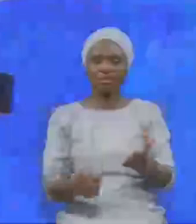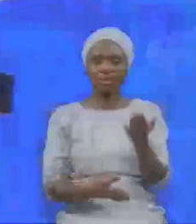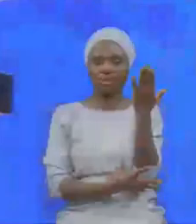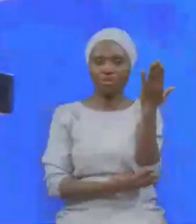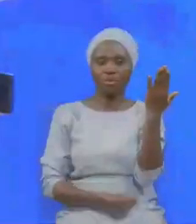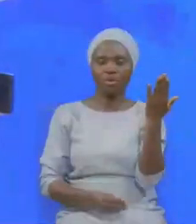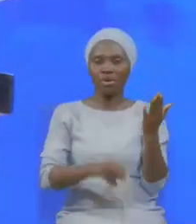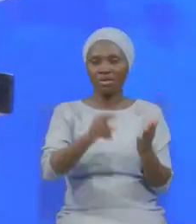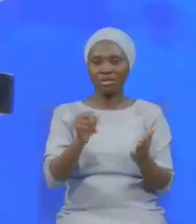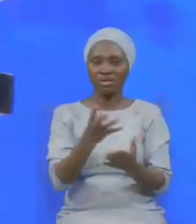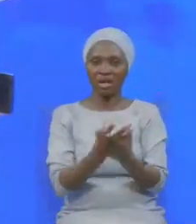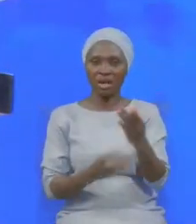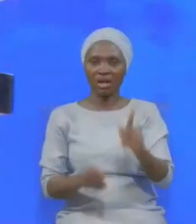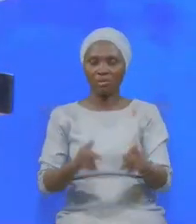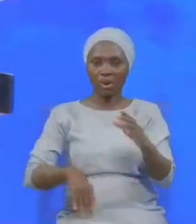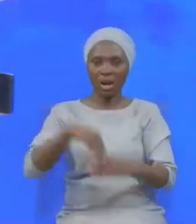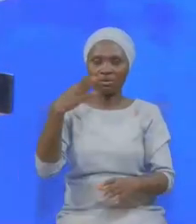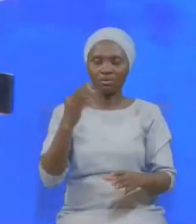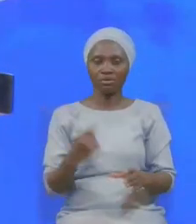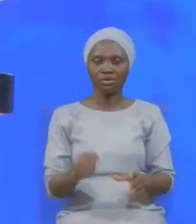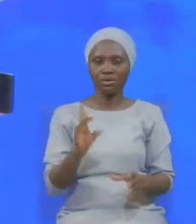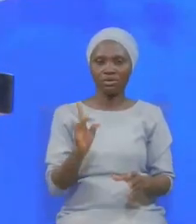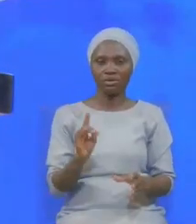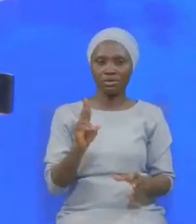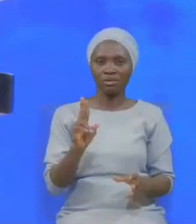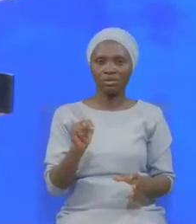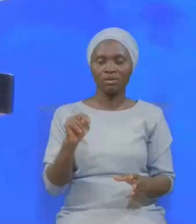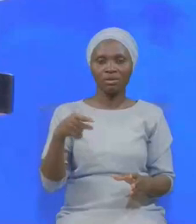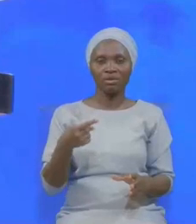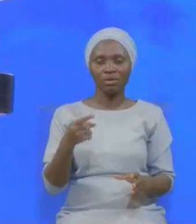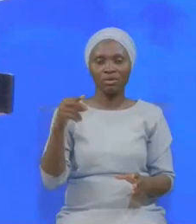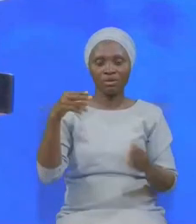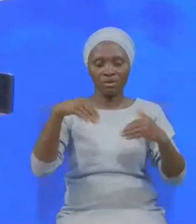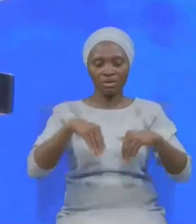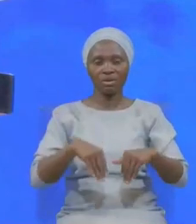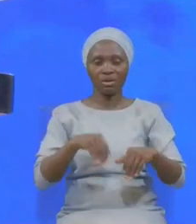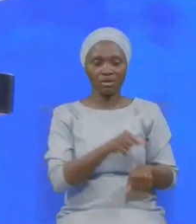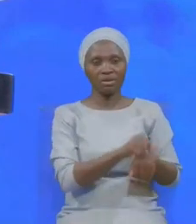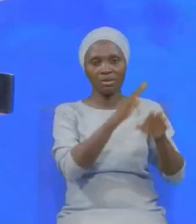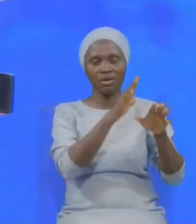il vous a relevé pour les faire asseoir avec les grands.